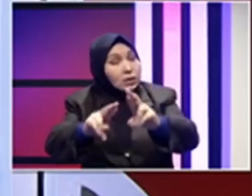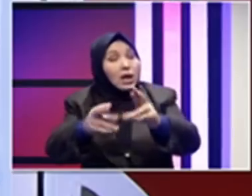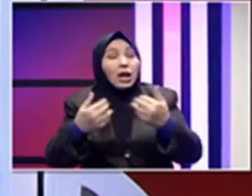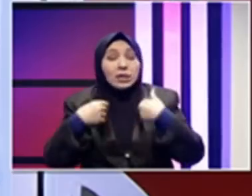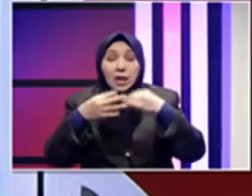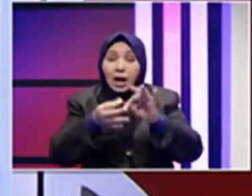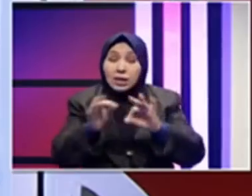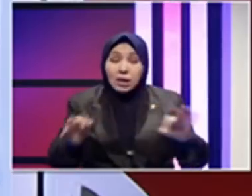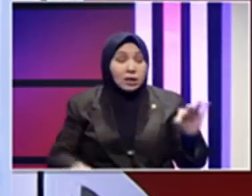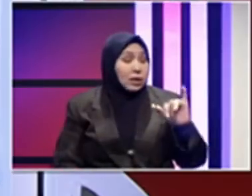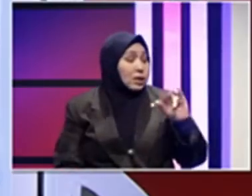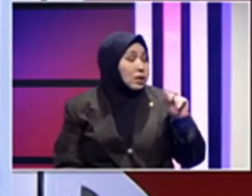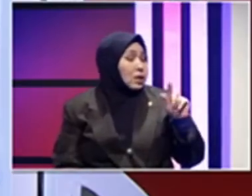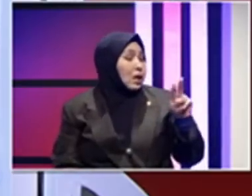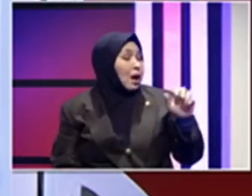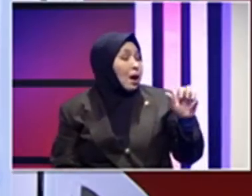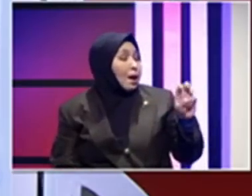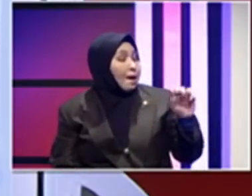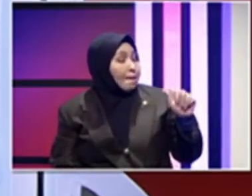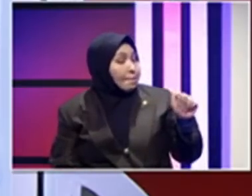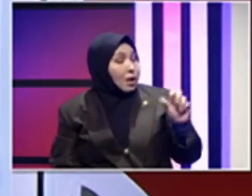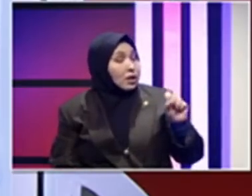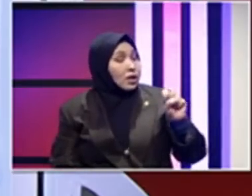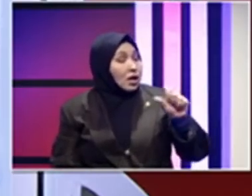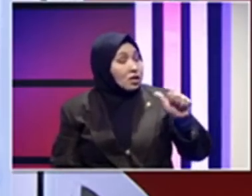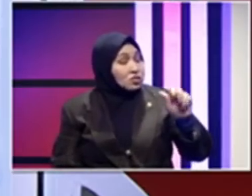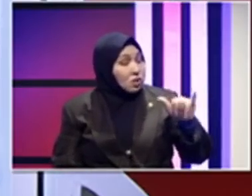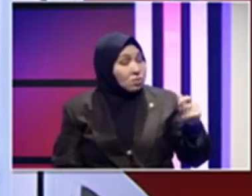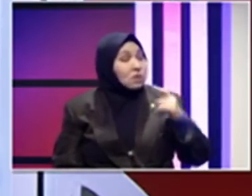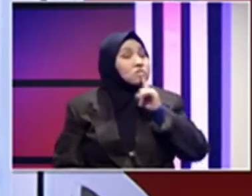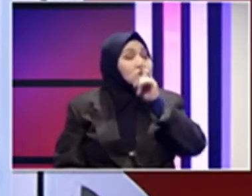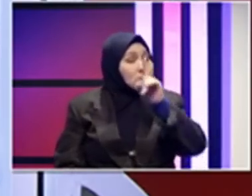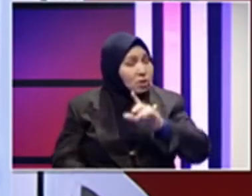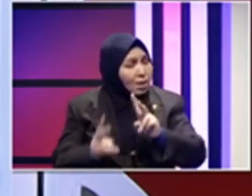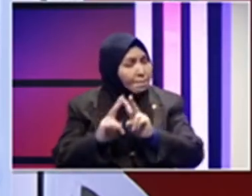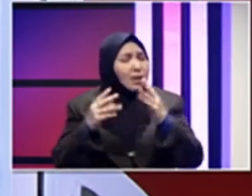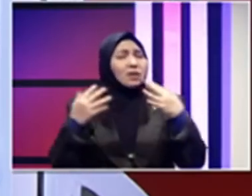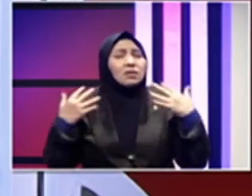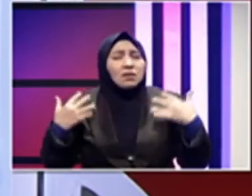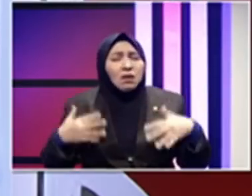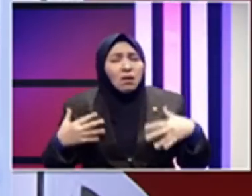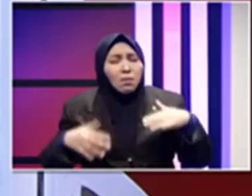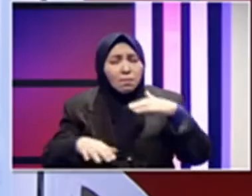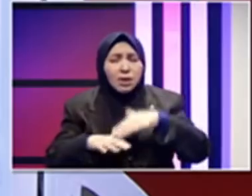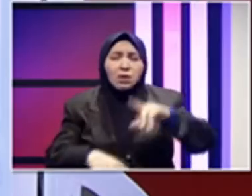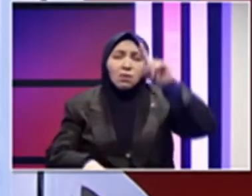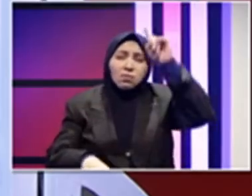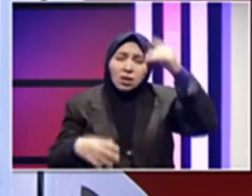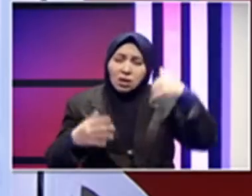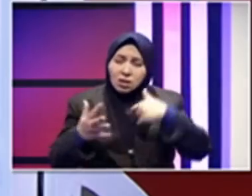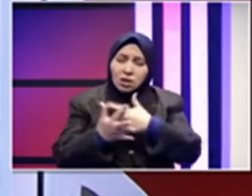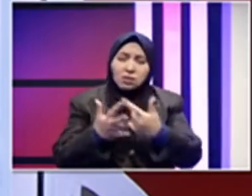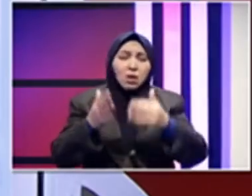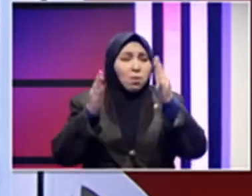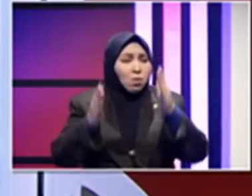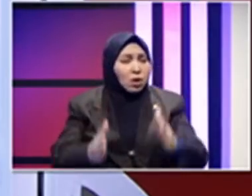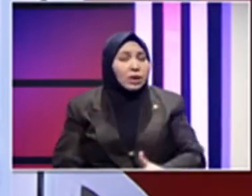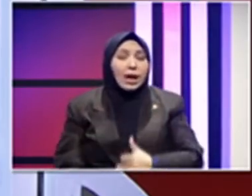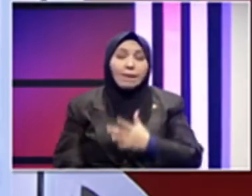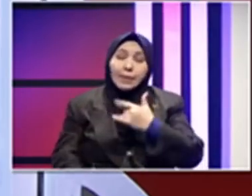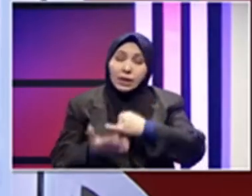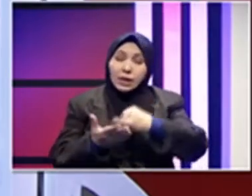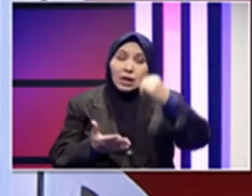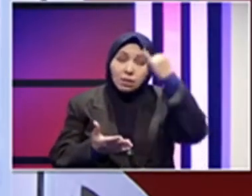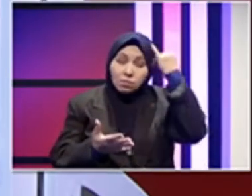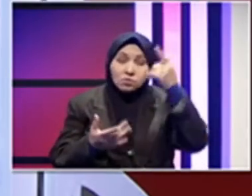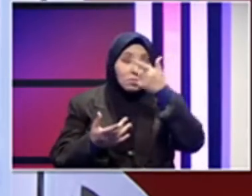innama yakhshallaha min ibadihi alulama. Ya, sesungguhnya yang paling takut kepada Allah adalah di kalangan orang-orang yang berilmu. Biasa